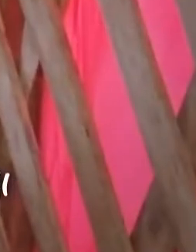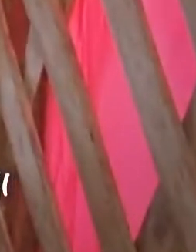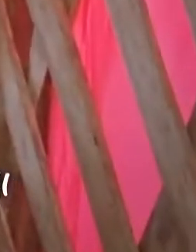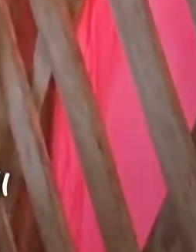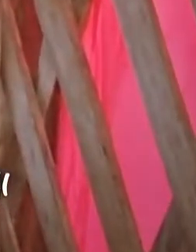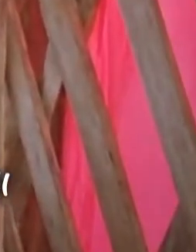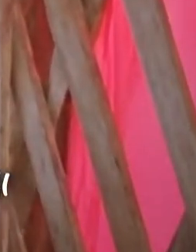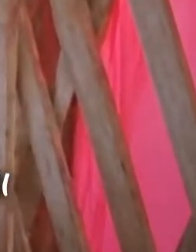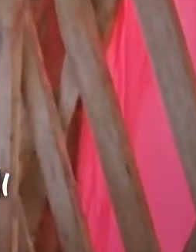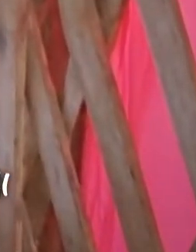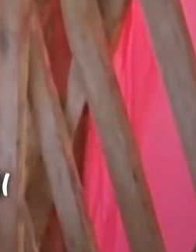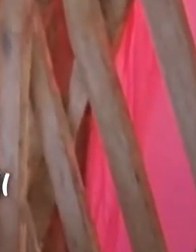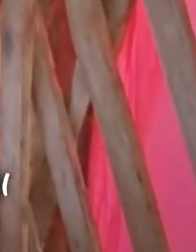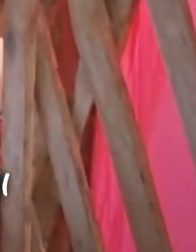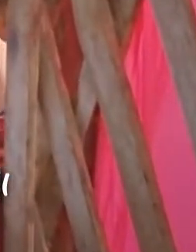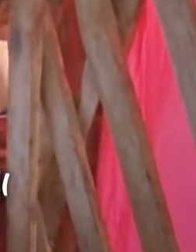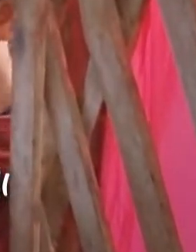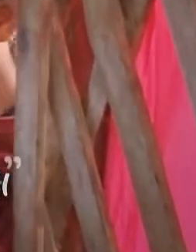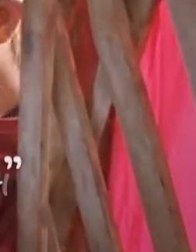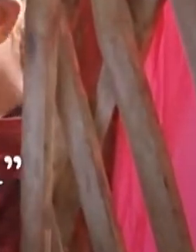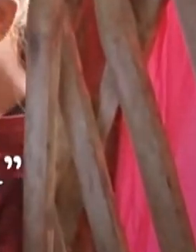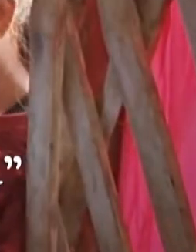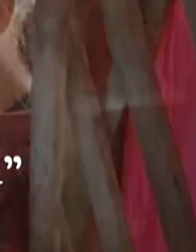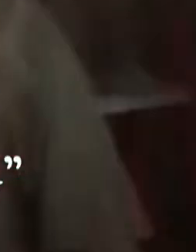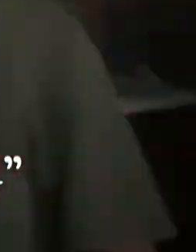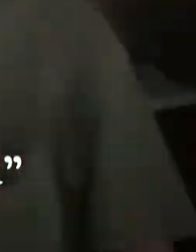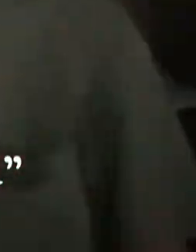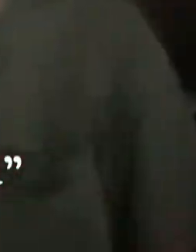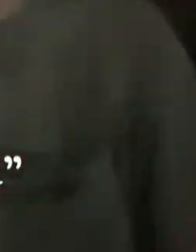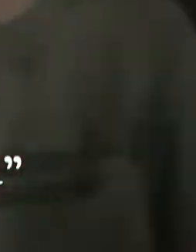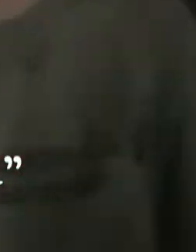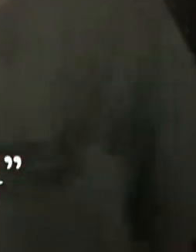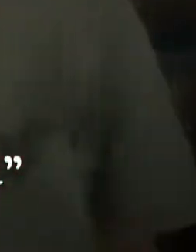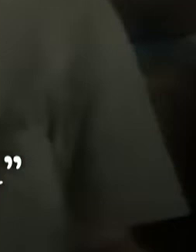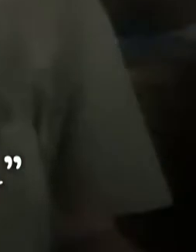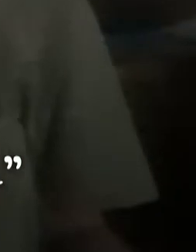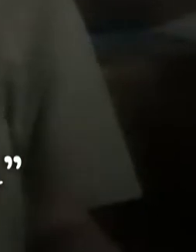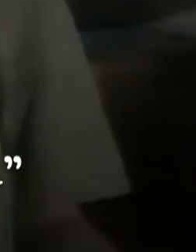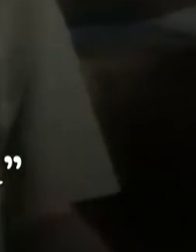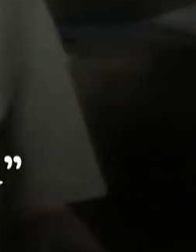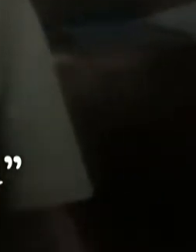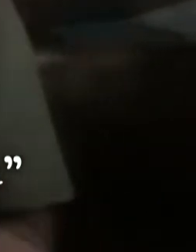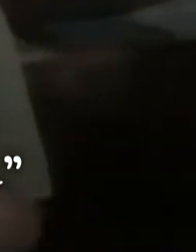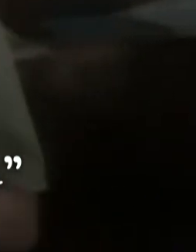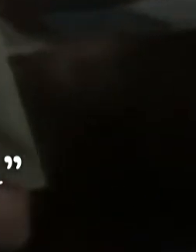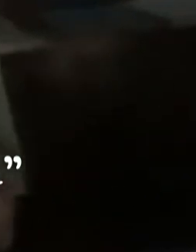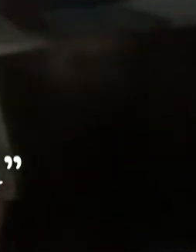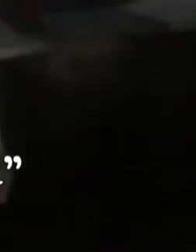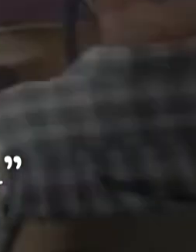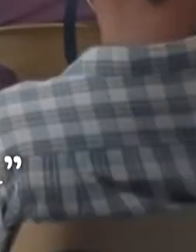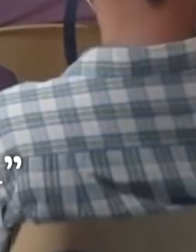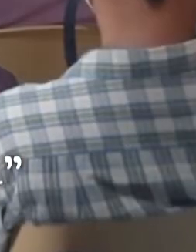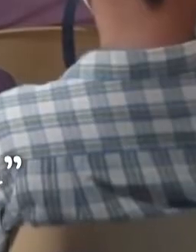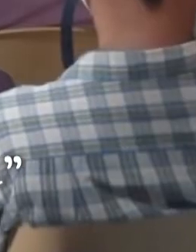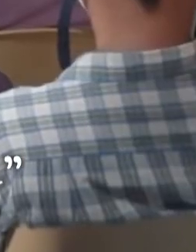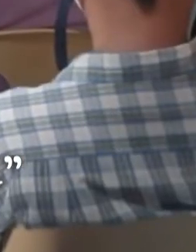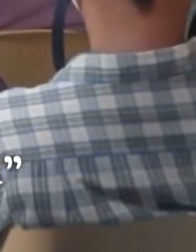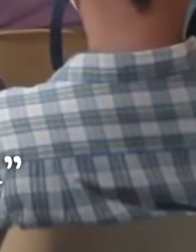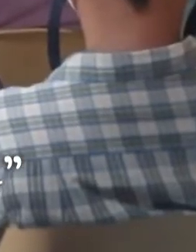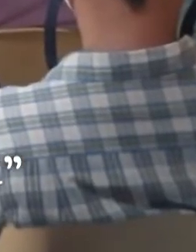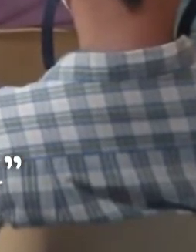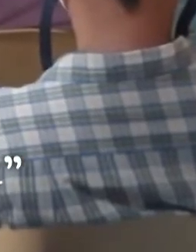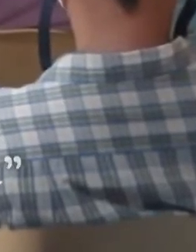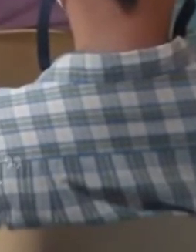너무나 더 소중하기 때문에 우리는 이곳에서 사역하는 것들을 계속해서 진행해 나갈